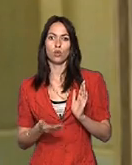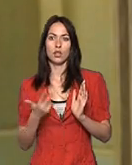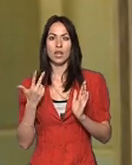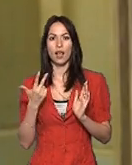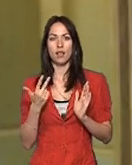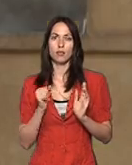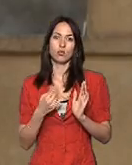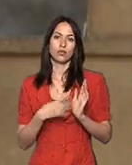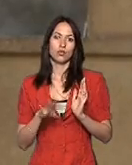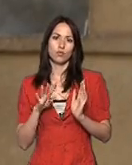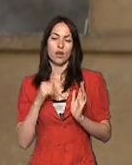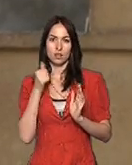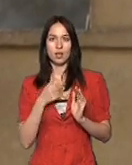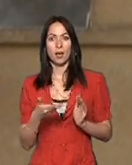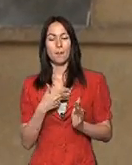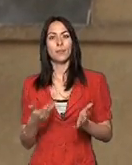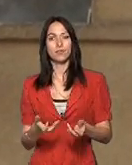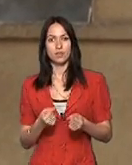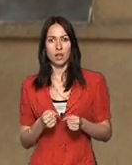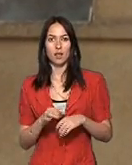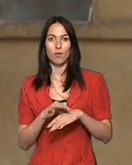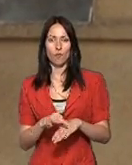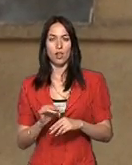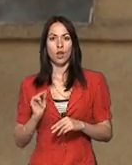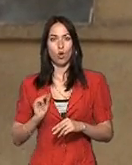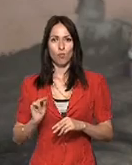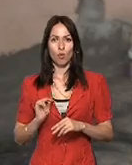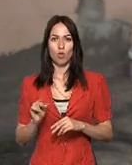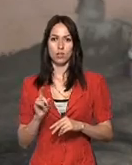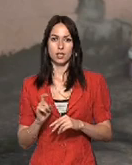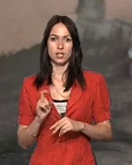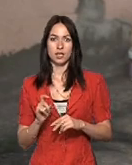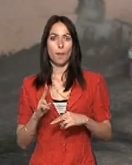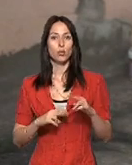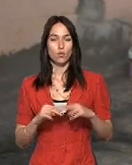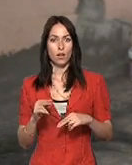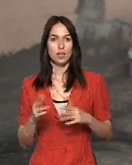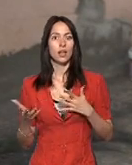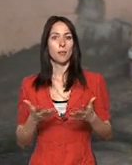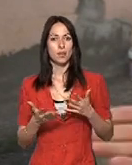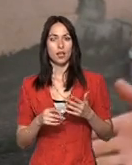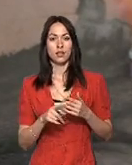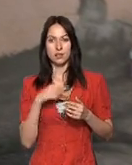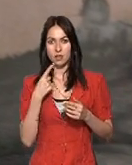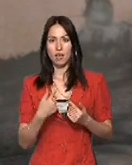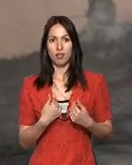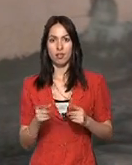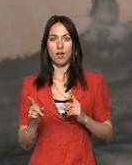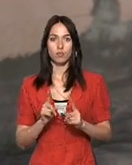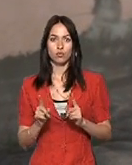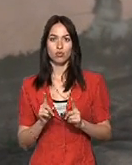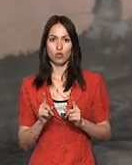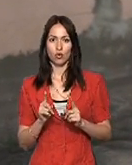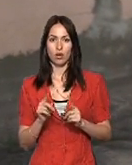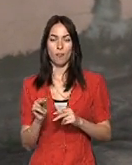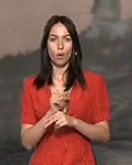93-й, може, 4-й рік. Ми взяли, провели роботи з будівельниками, які сказали нам, що